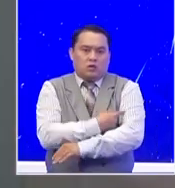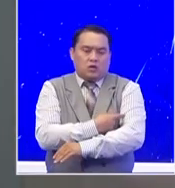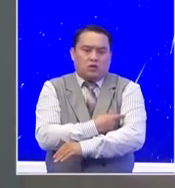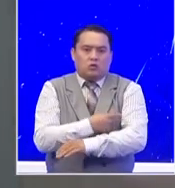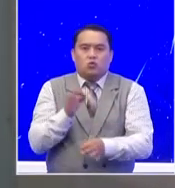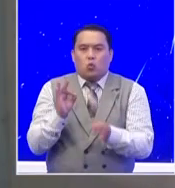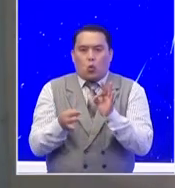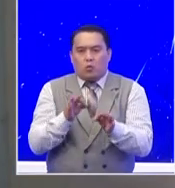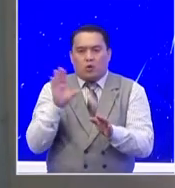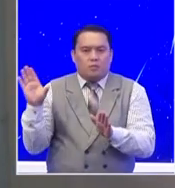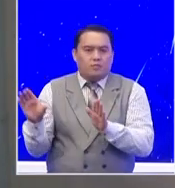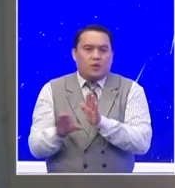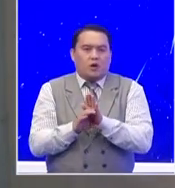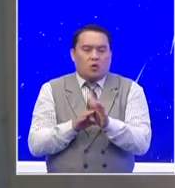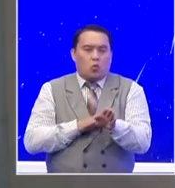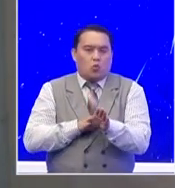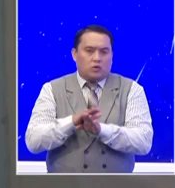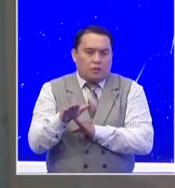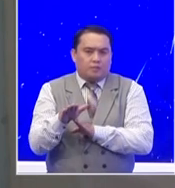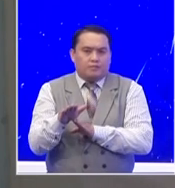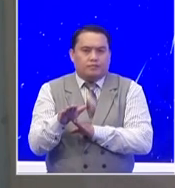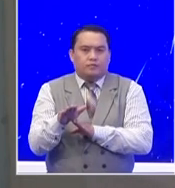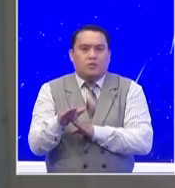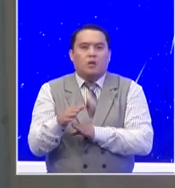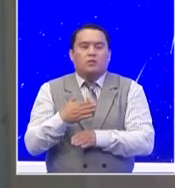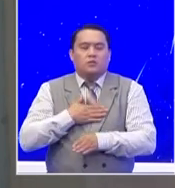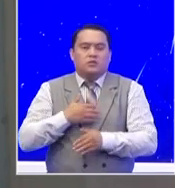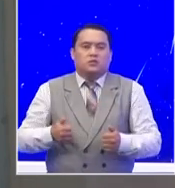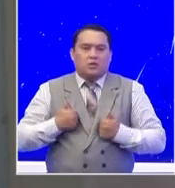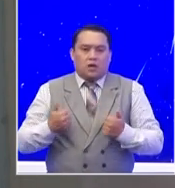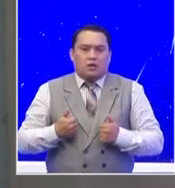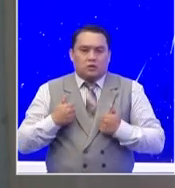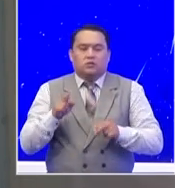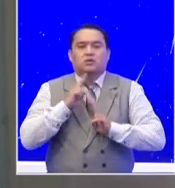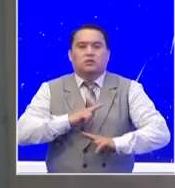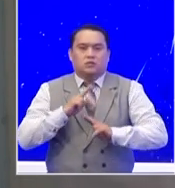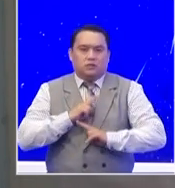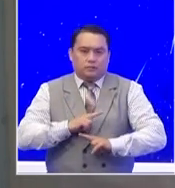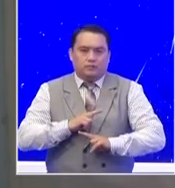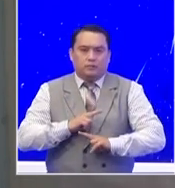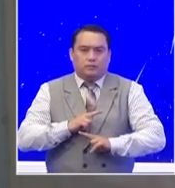санитарлық норманың барлығы орындалып, шамамыздың келгенінше бәрін